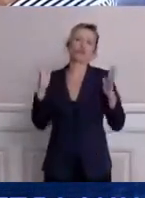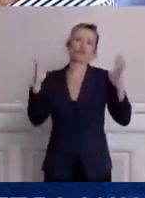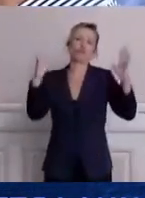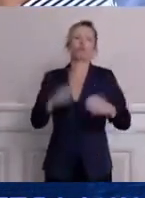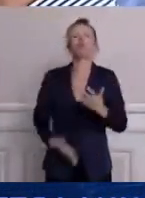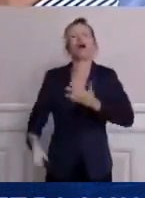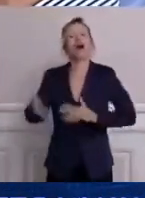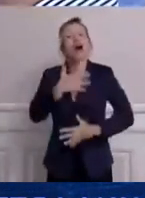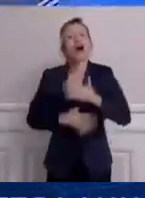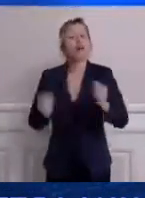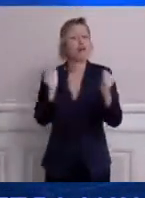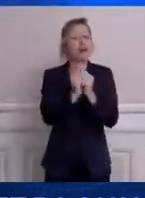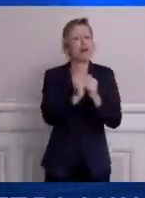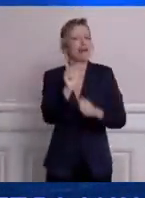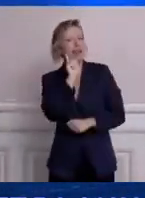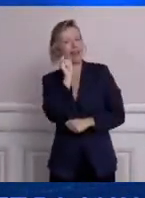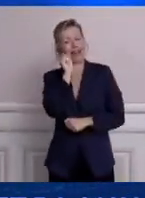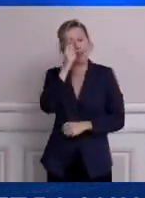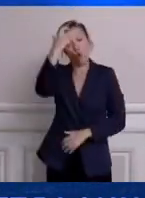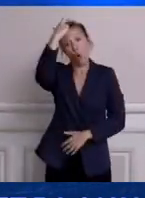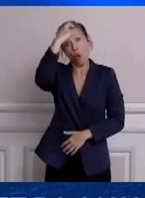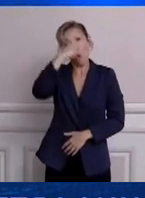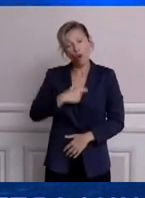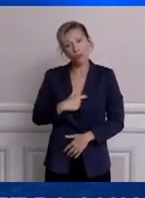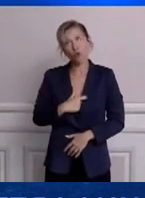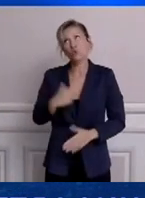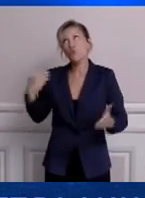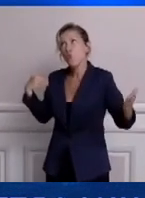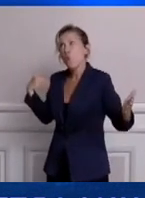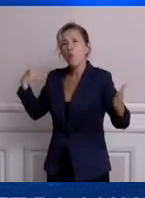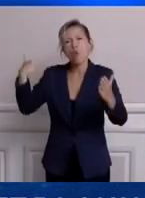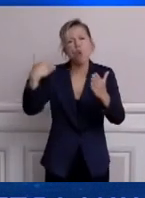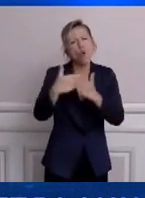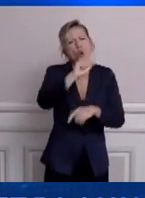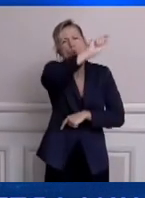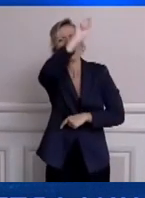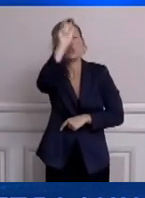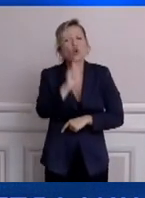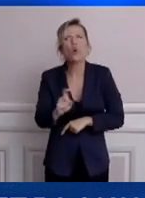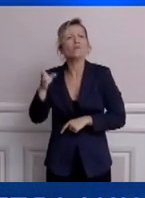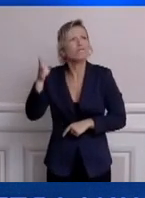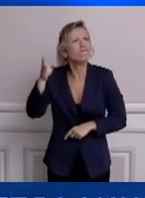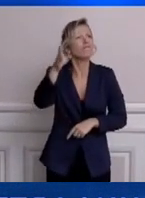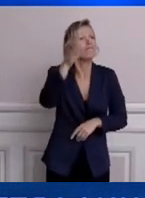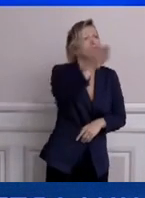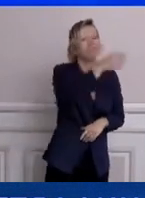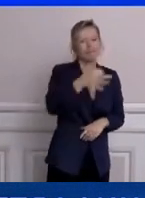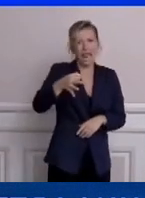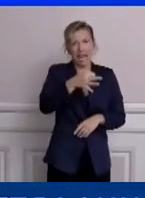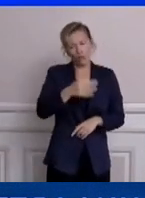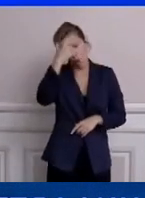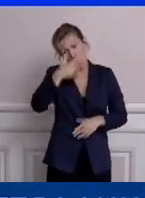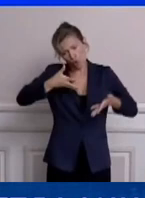Φίλες και φίλοι, έχω περάσει μεγάλο μέρος της ζωής μου σε αυτά τα νησιά. Όχι μόνο επειδή είναι ο τόπος καταγωγής